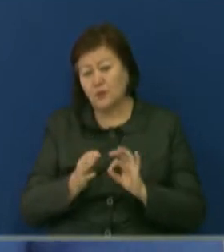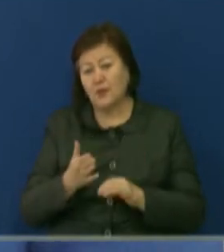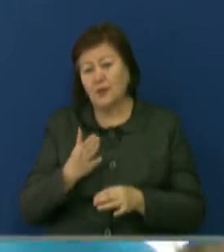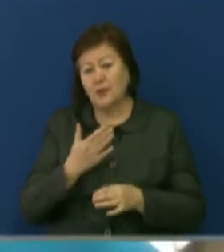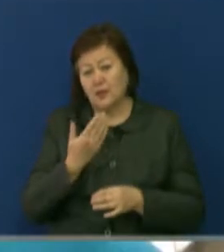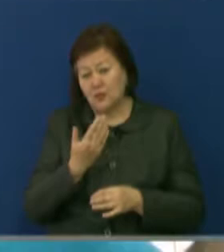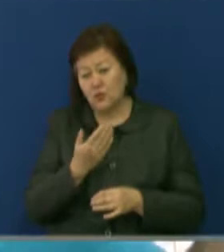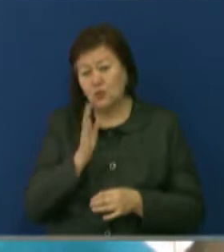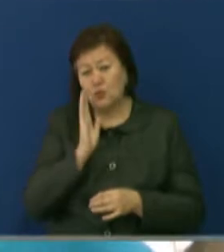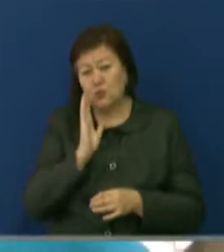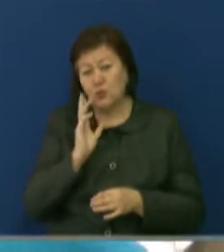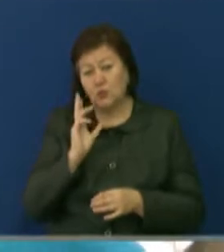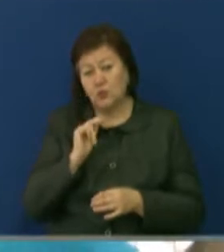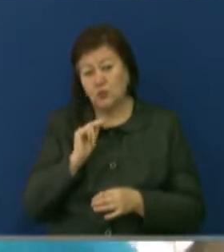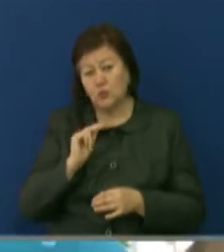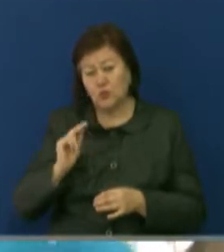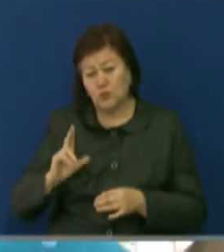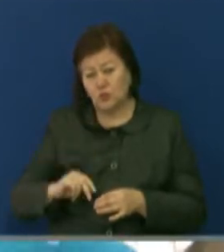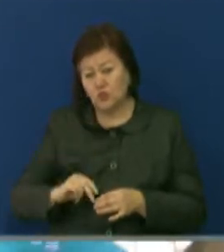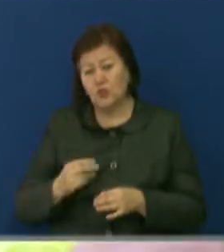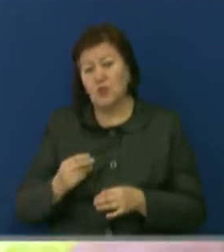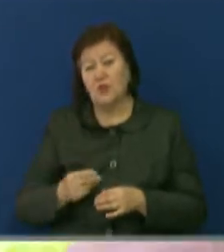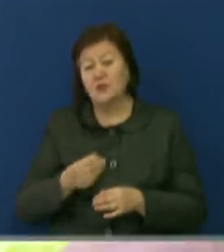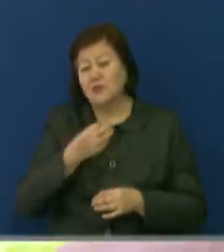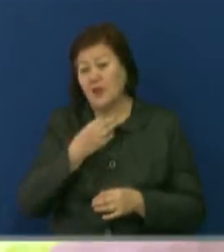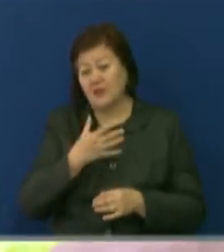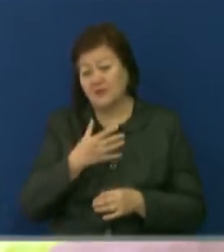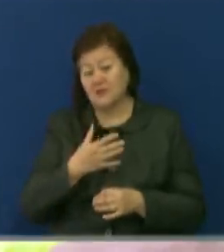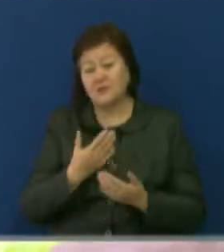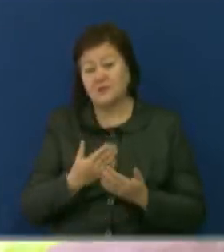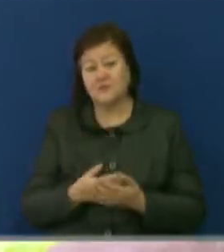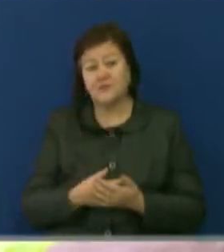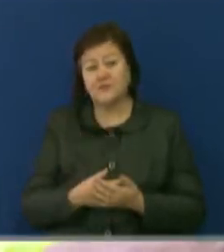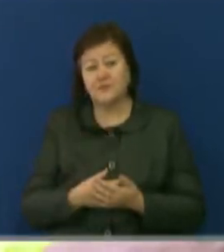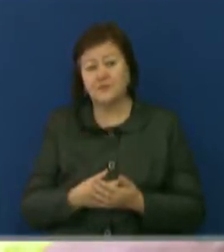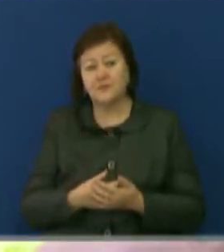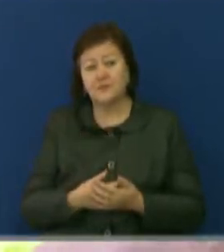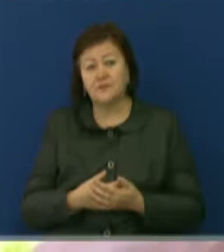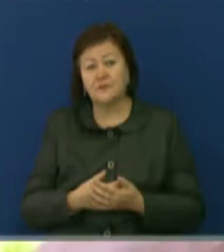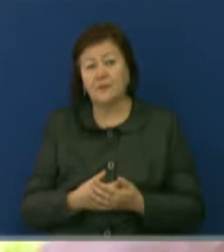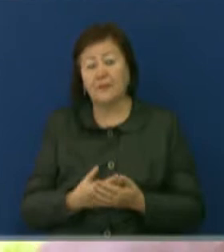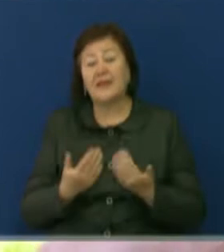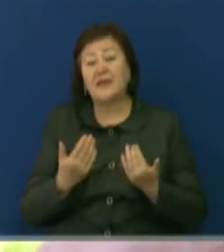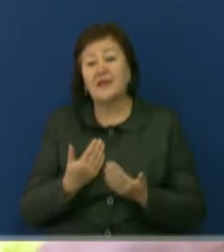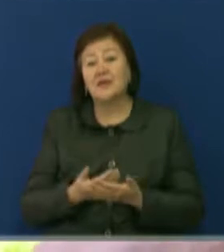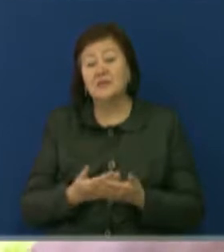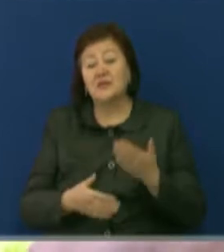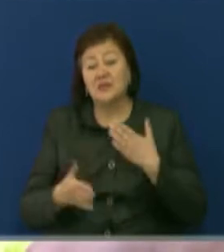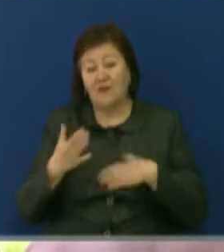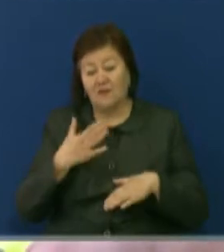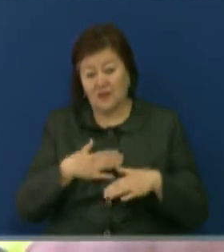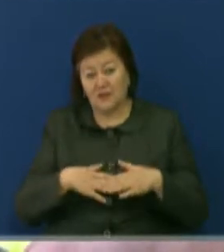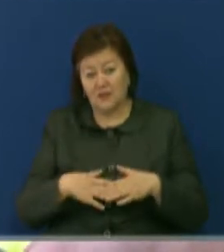көңілмен кеп жүр. Балдарымыз осы мектепте оқығанға өте ризамыз. Мұғалімдер оқудағы ақаулықтарын түзетіп, оқылмаған